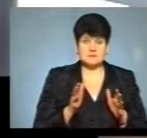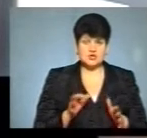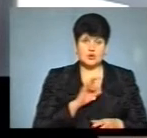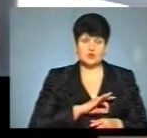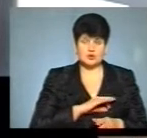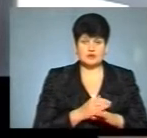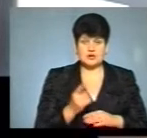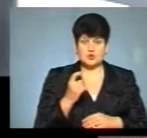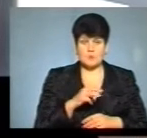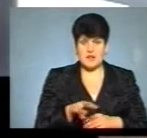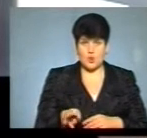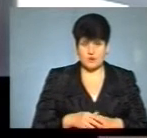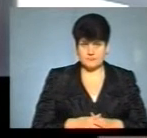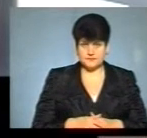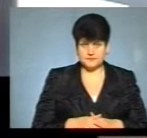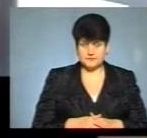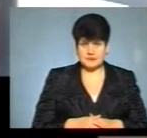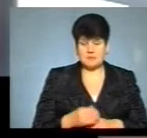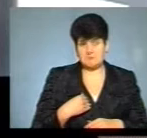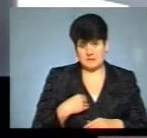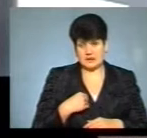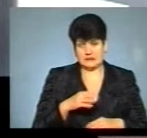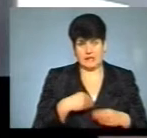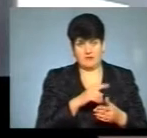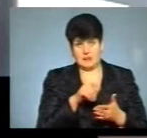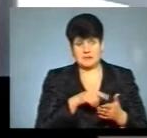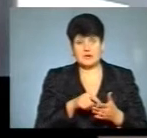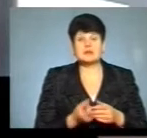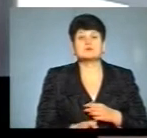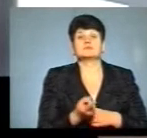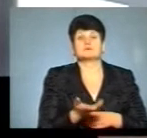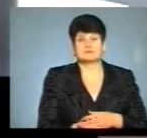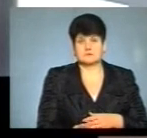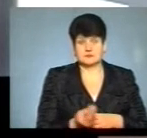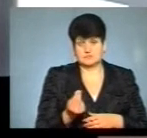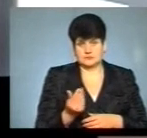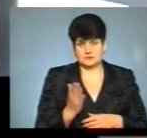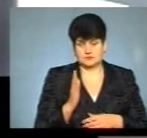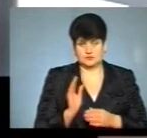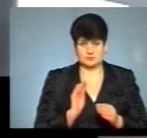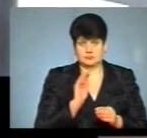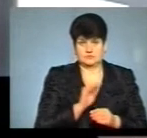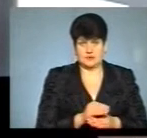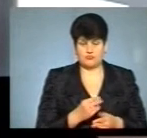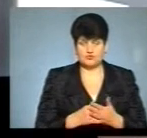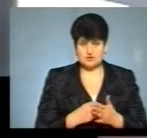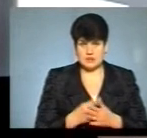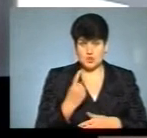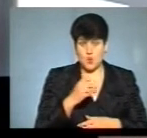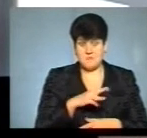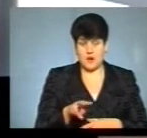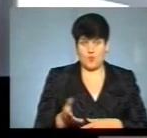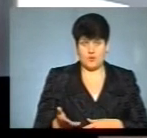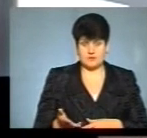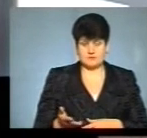частини на 100 мільйонів. Ми задавали питання, з яких це джерел має наповнюватися бюджет на збільшення 100 мільйонів. Тому